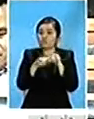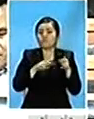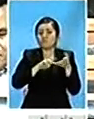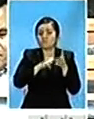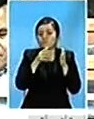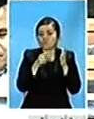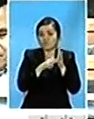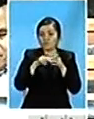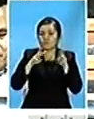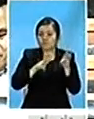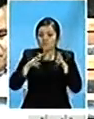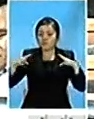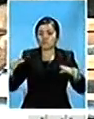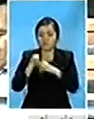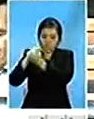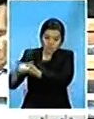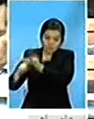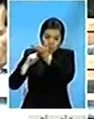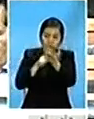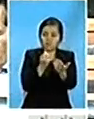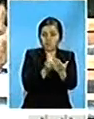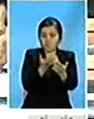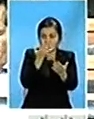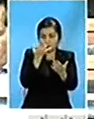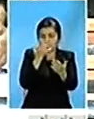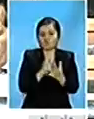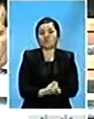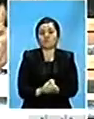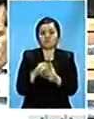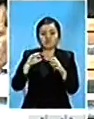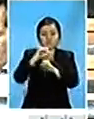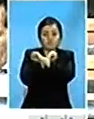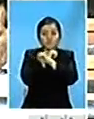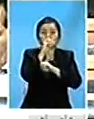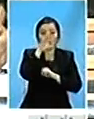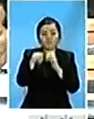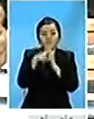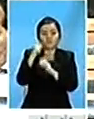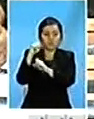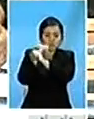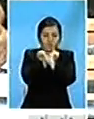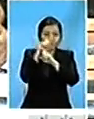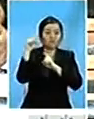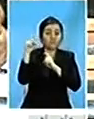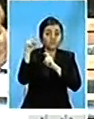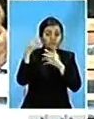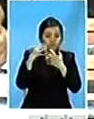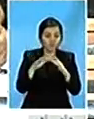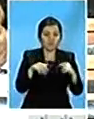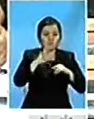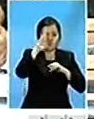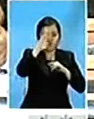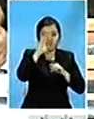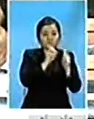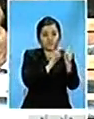ในราคาที่สูงเพื่อป้องกันความเสี่ยงและ 3. บริษัทที่ปรึกษาต้องทำงานร่วมกับผู้รับเหม